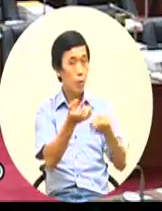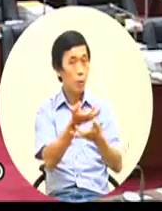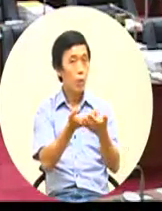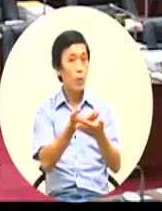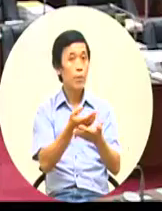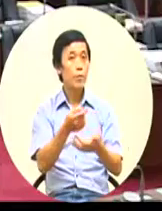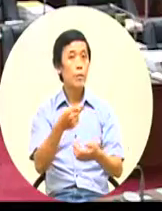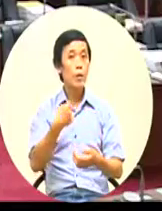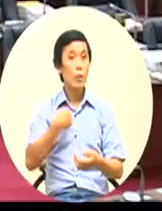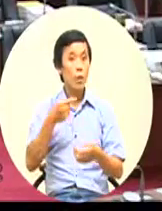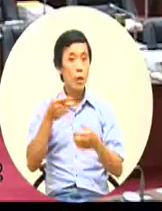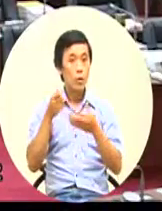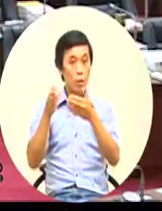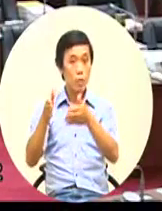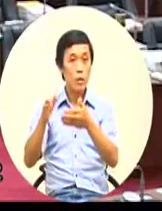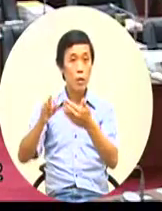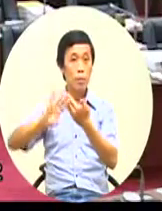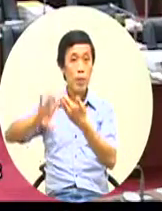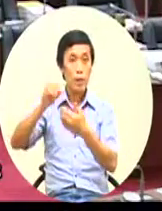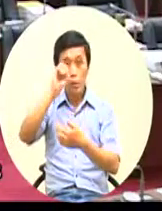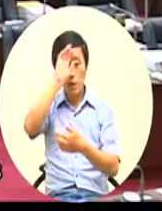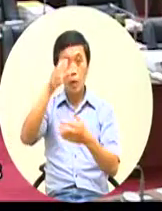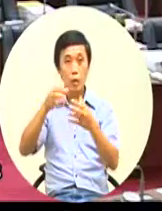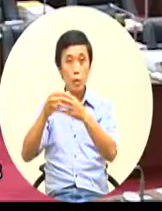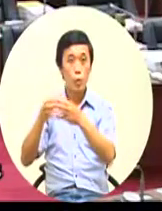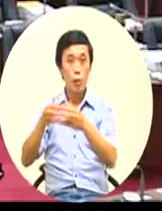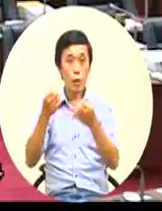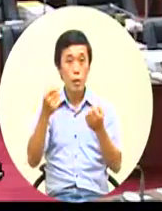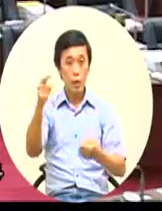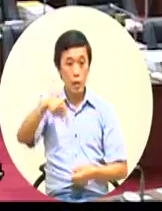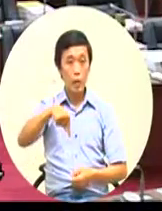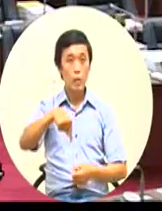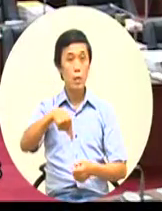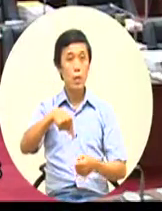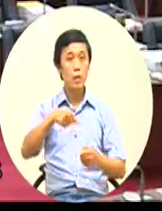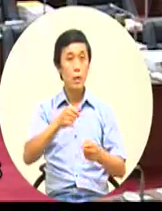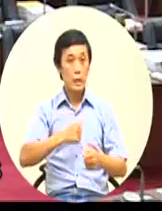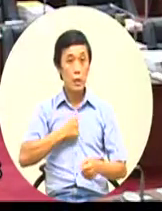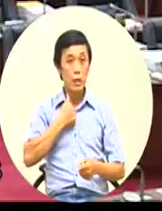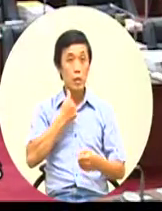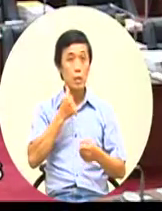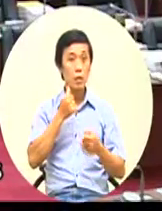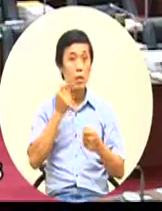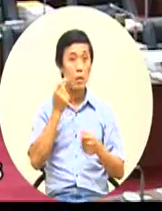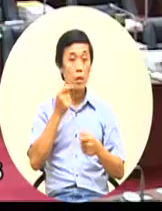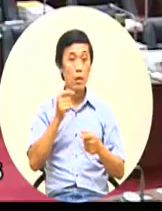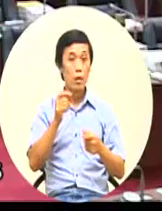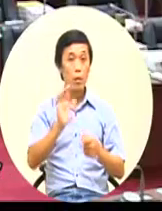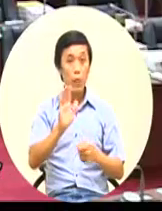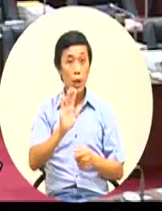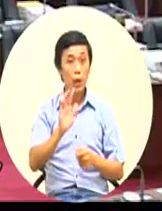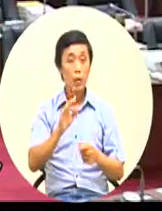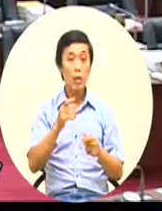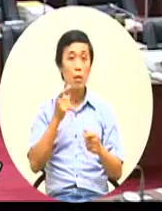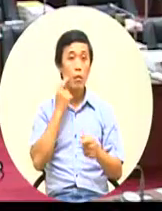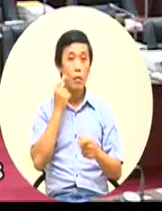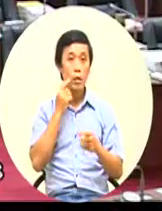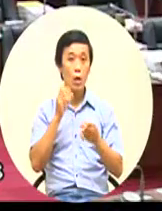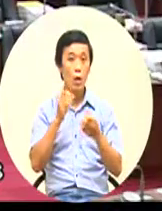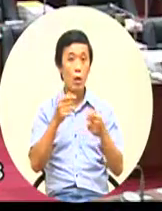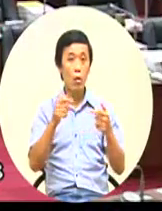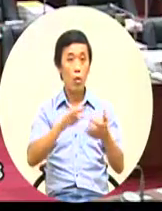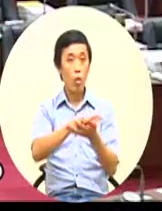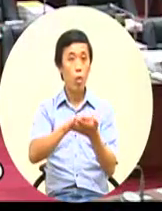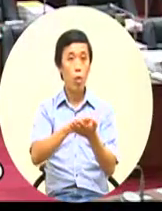员，袂使伫议事厅无照事实混淆视听，安尼我感觉非常的无负责任嘛